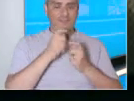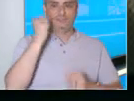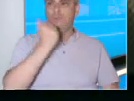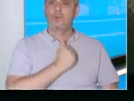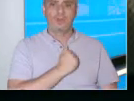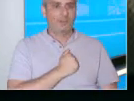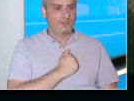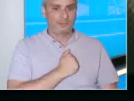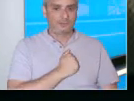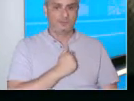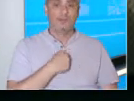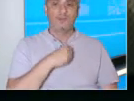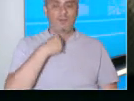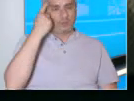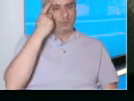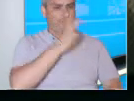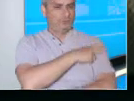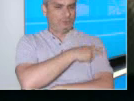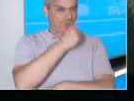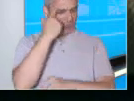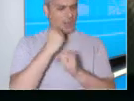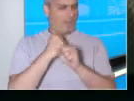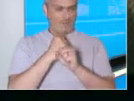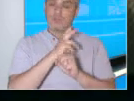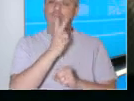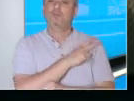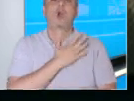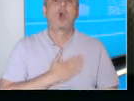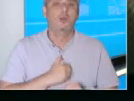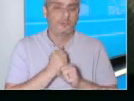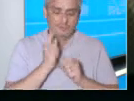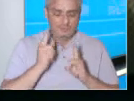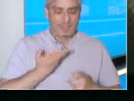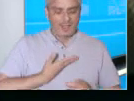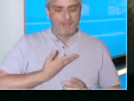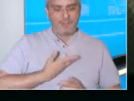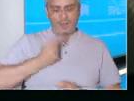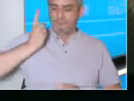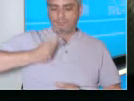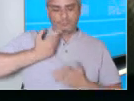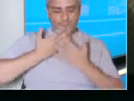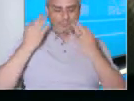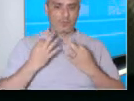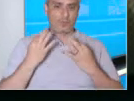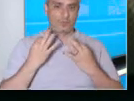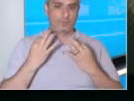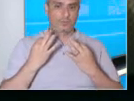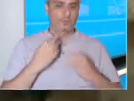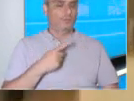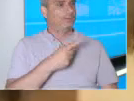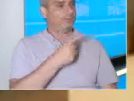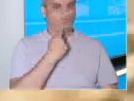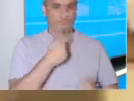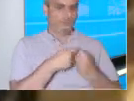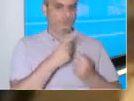הציונות הדתית, ואנחנו יודעים שהמשטרה יודעת לעבוד, והמשטרה רוצה לעבוד, רק הם צריכים לקבל את ההוראה חד משמעית. בן גביר מביע אמון